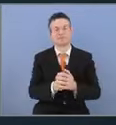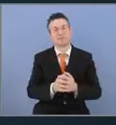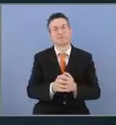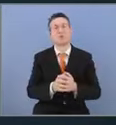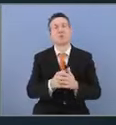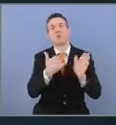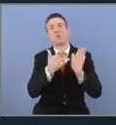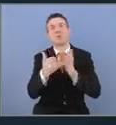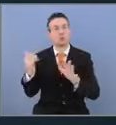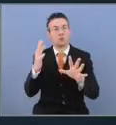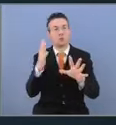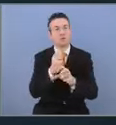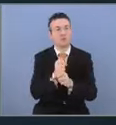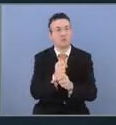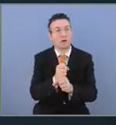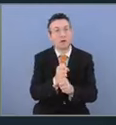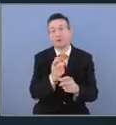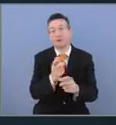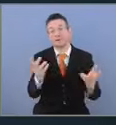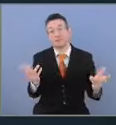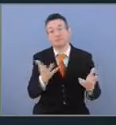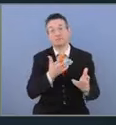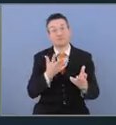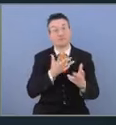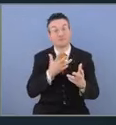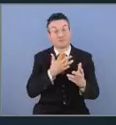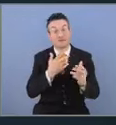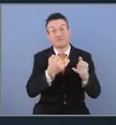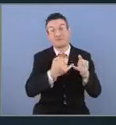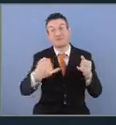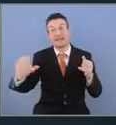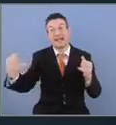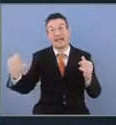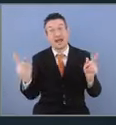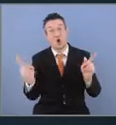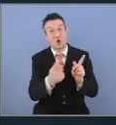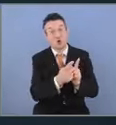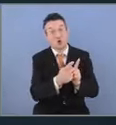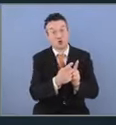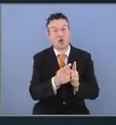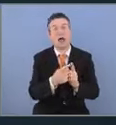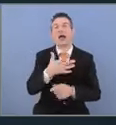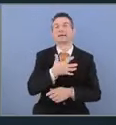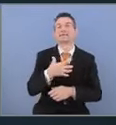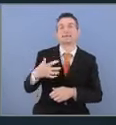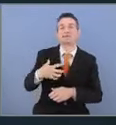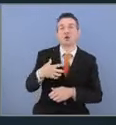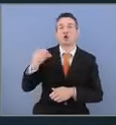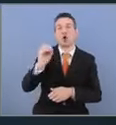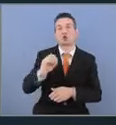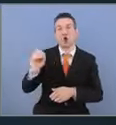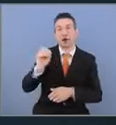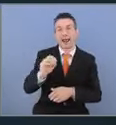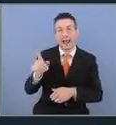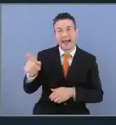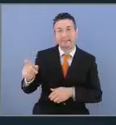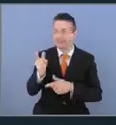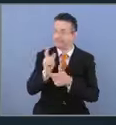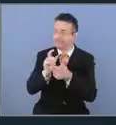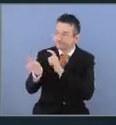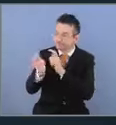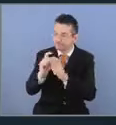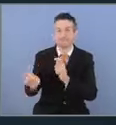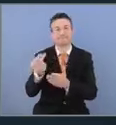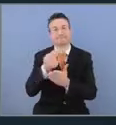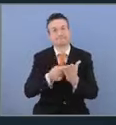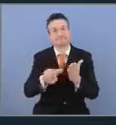investire sulla filiera corta. Noi con l'assessore Onorati stiamo riprogettando anche per migliorarlo il